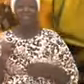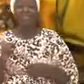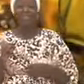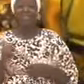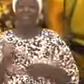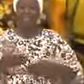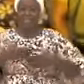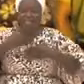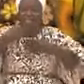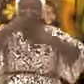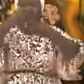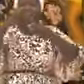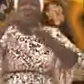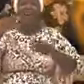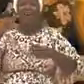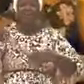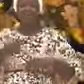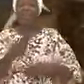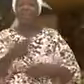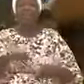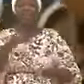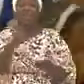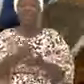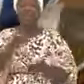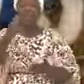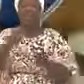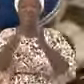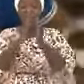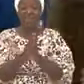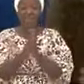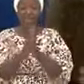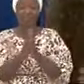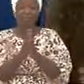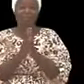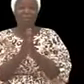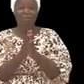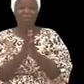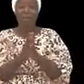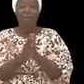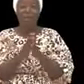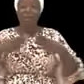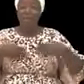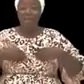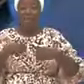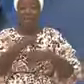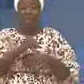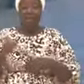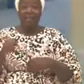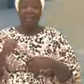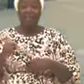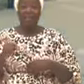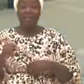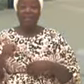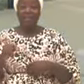donnez moi un amen de pâte à côte la bonne santé